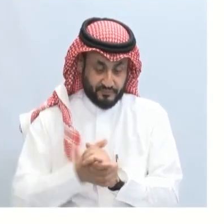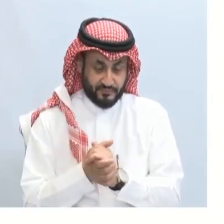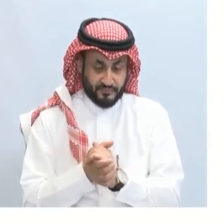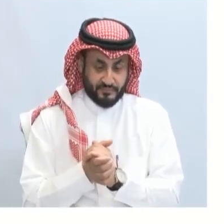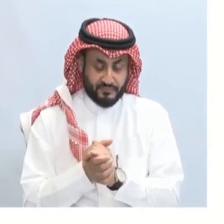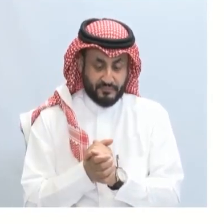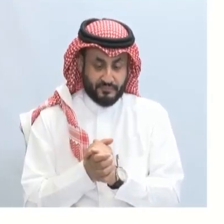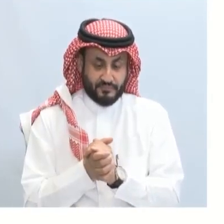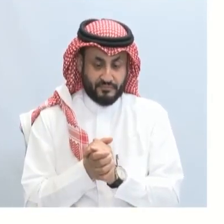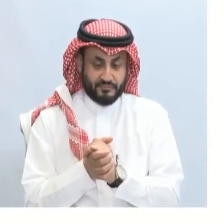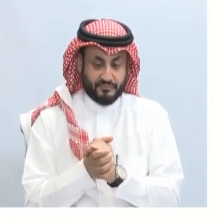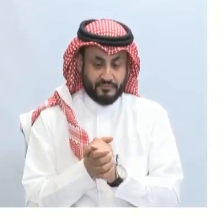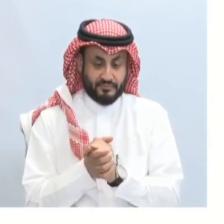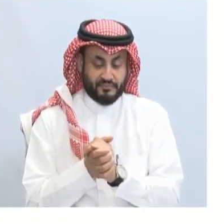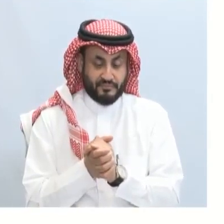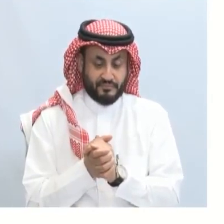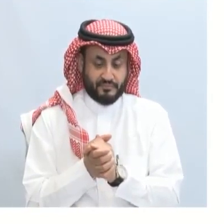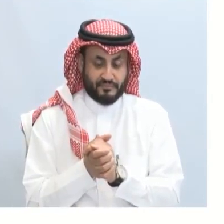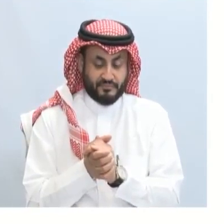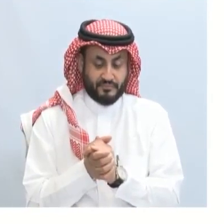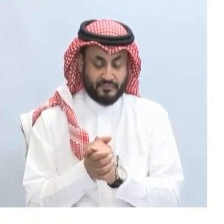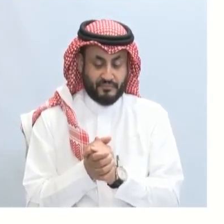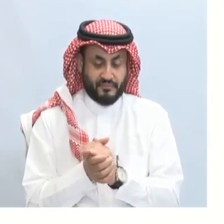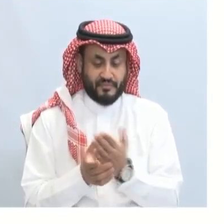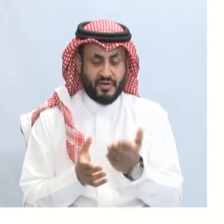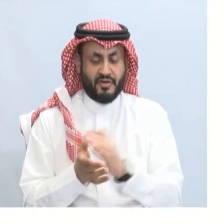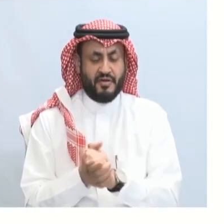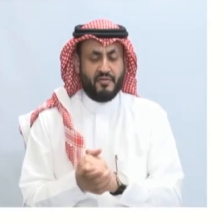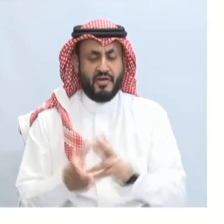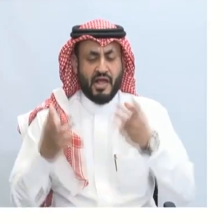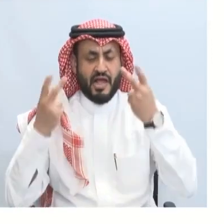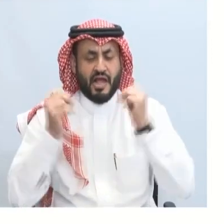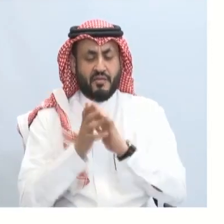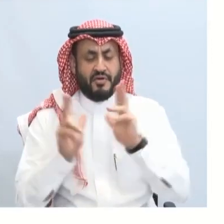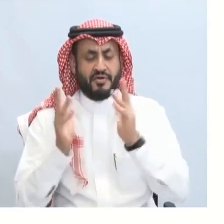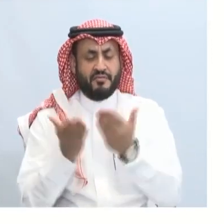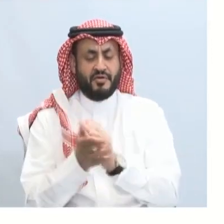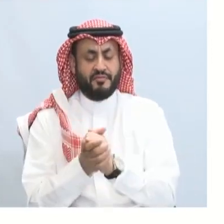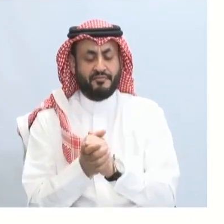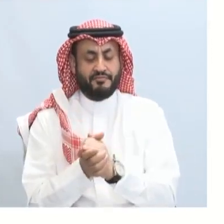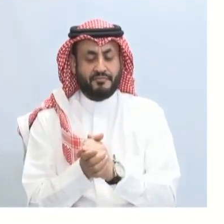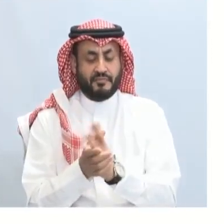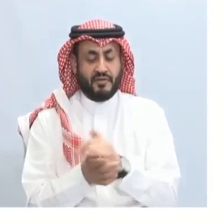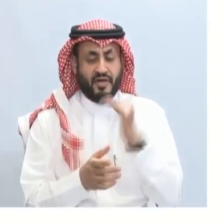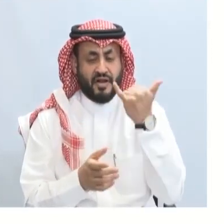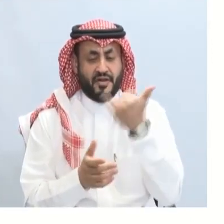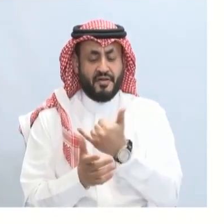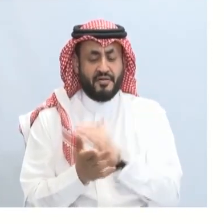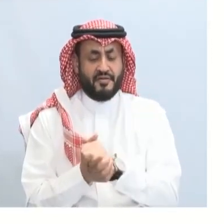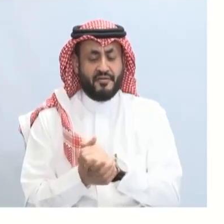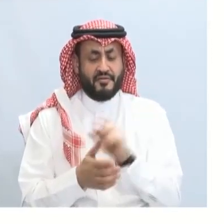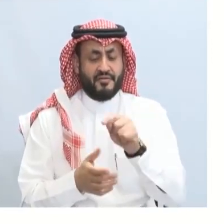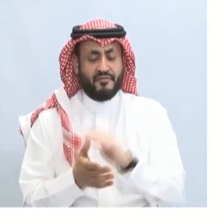الاجتماع وفي علم النفس نبدا سويا في علم الاجتماع من الضروري ان يكون